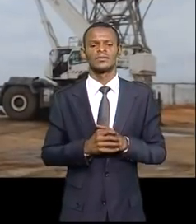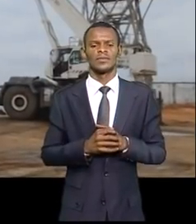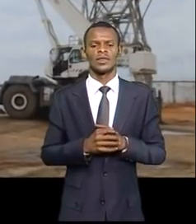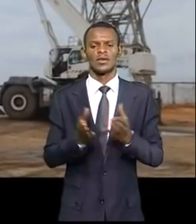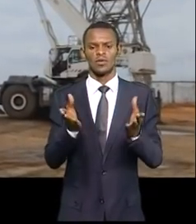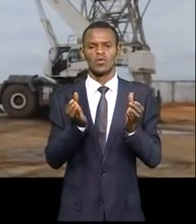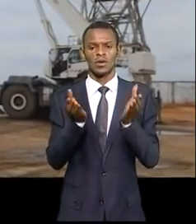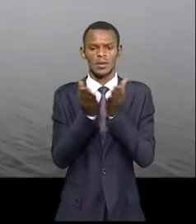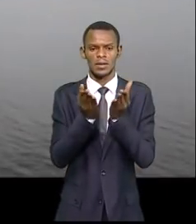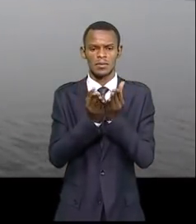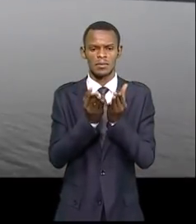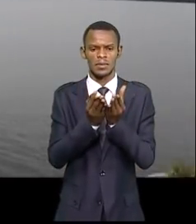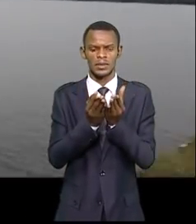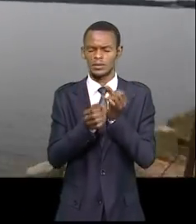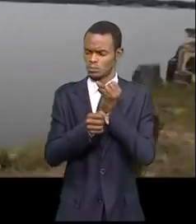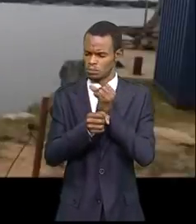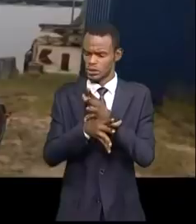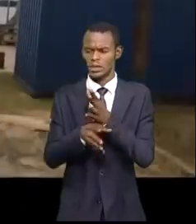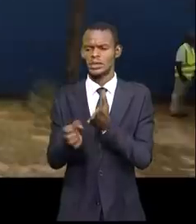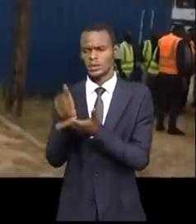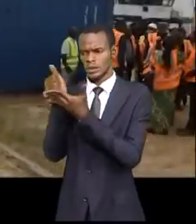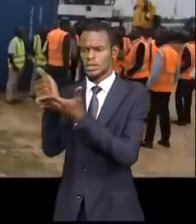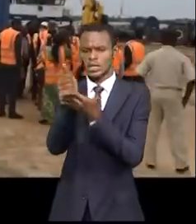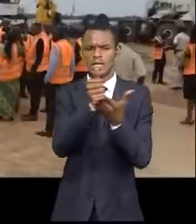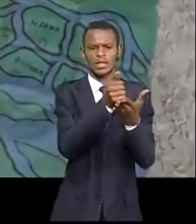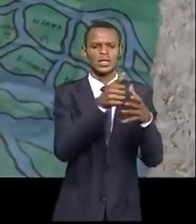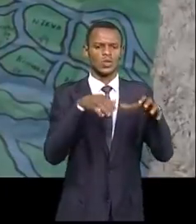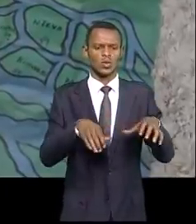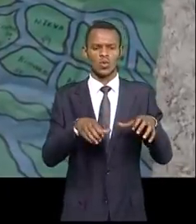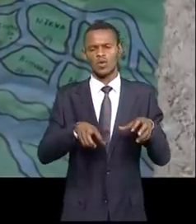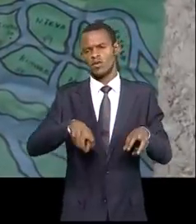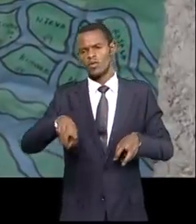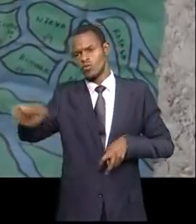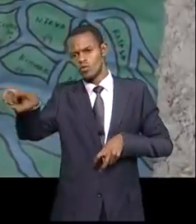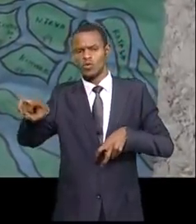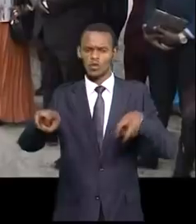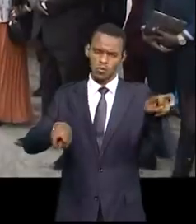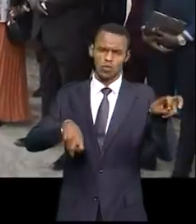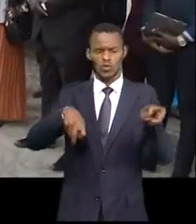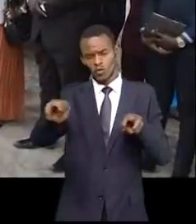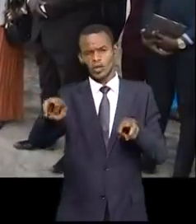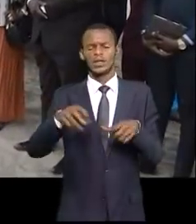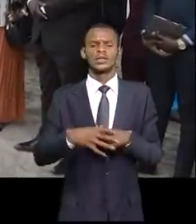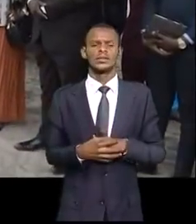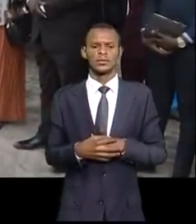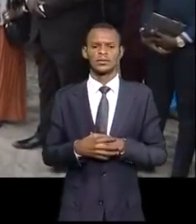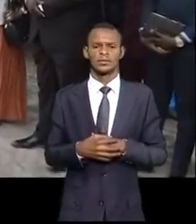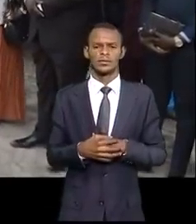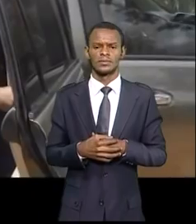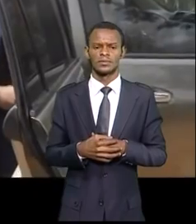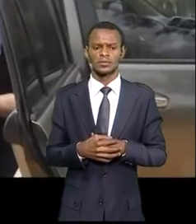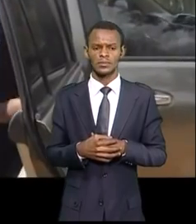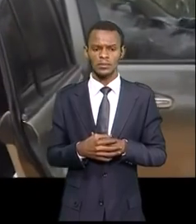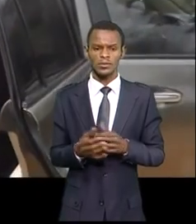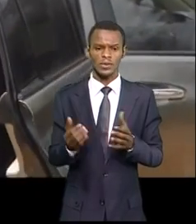propre afin de desservir la république démocratique du congo et marquer sa présence effective sur la flotte jean-claude